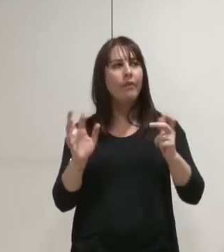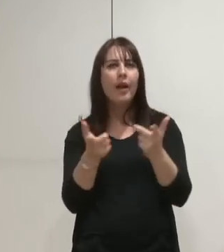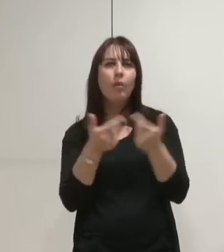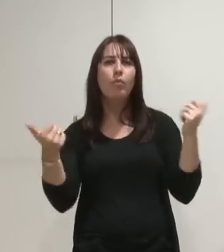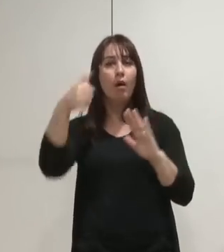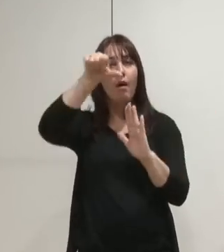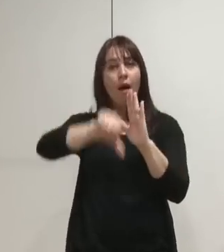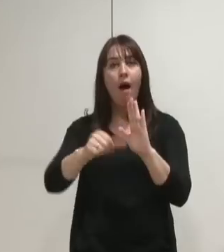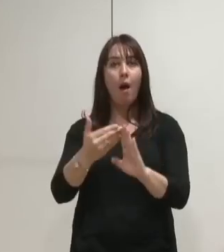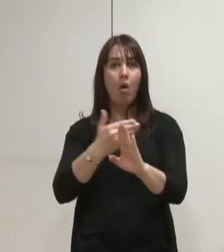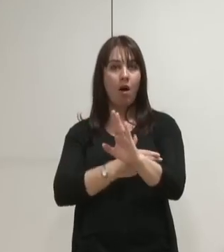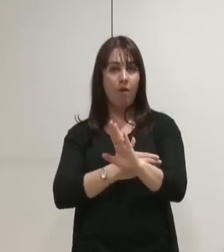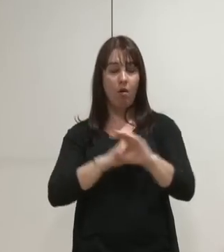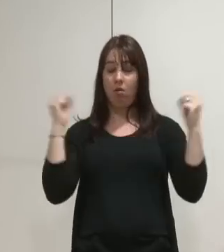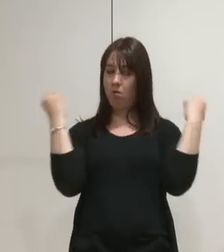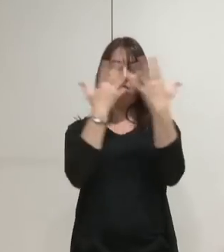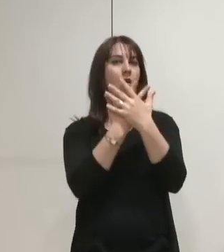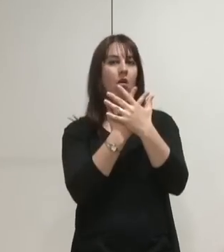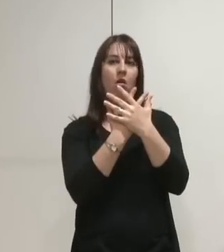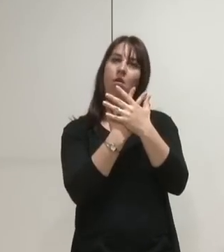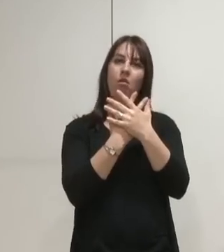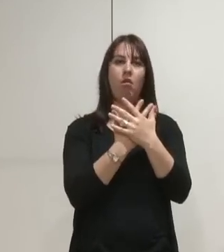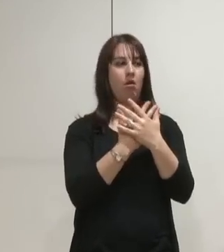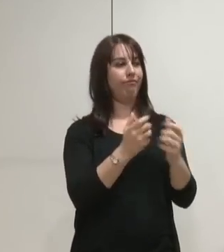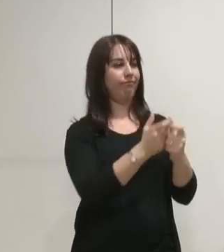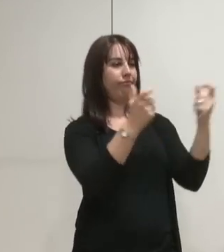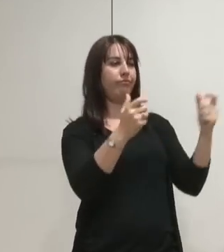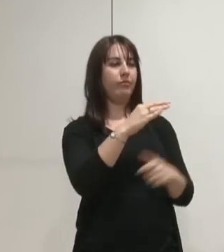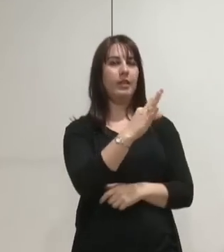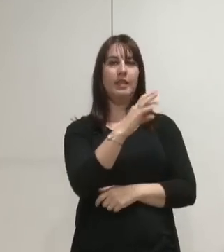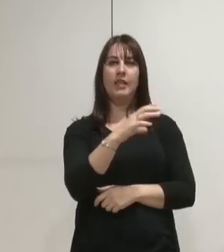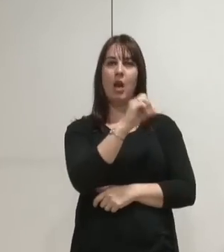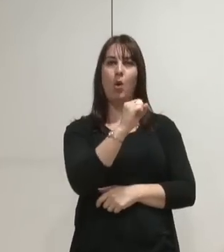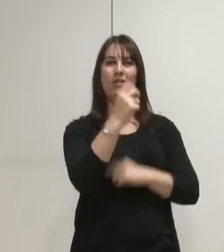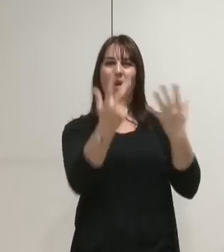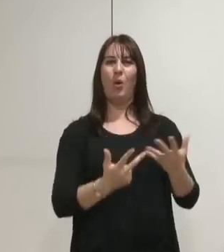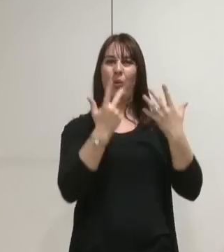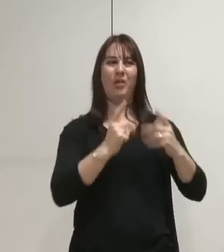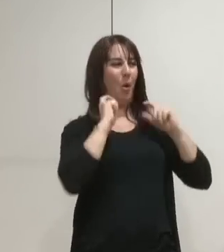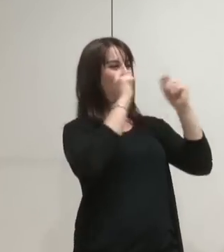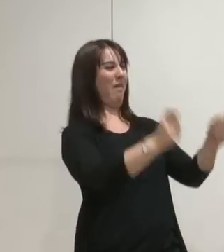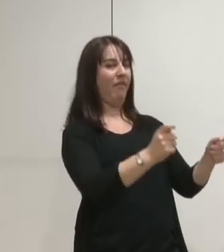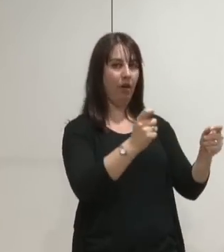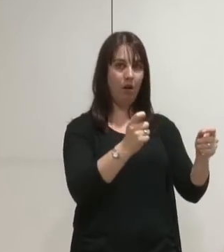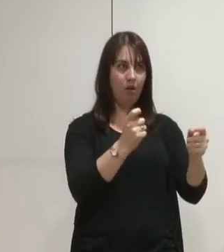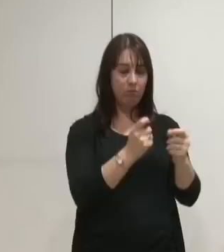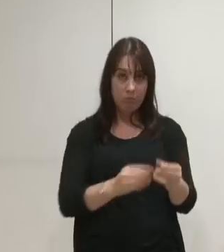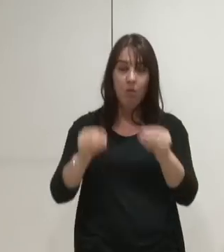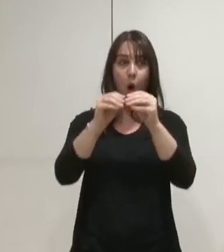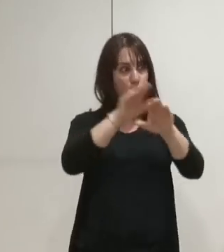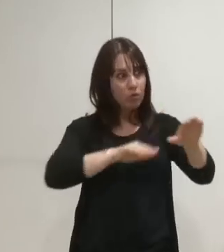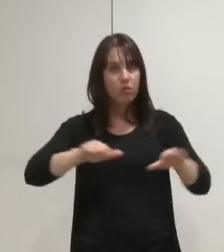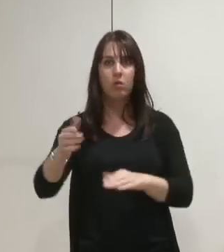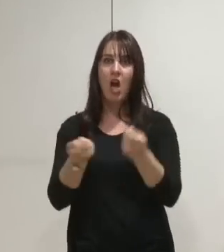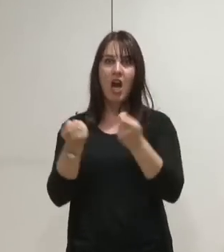que vous accordiez le marché à Citéos pour 8 ans bien sûr et que vous créez une régie lumière alors on a eu